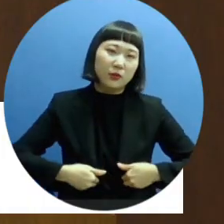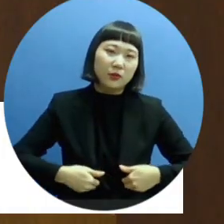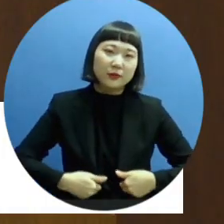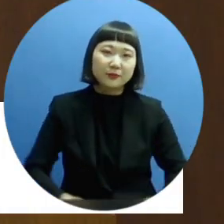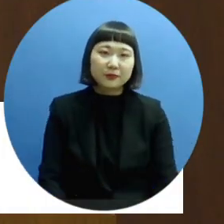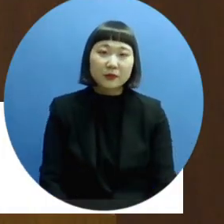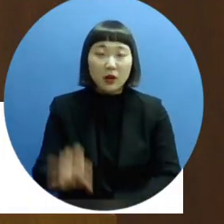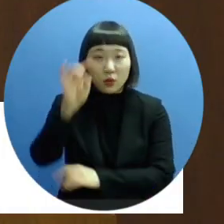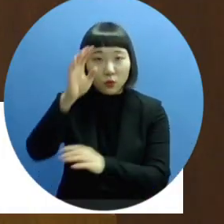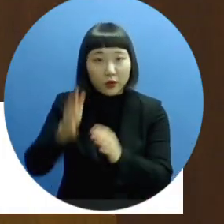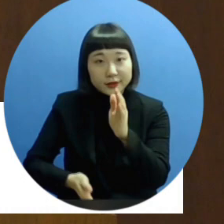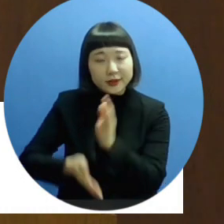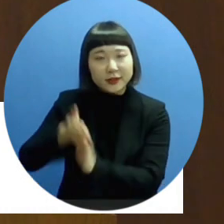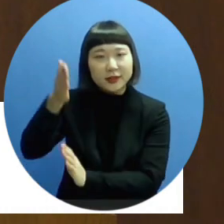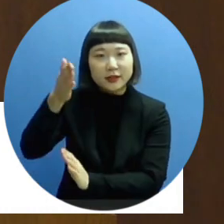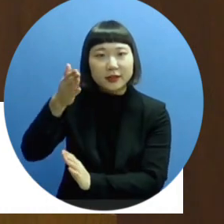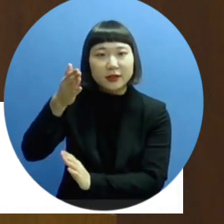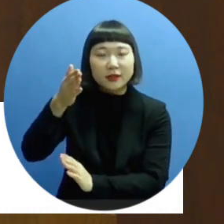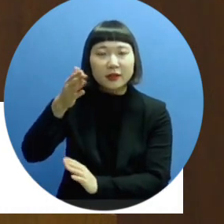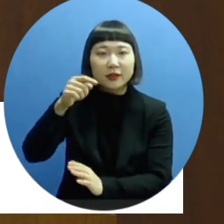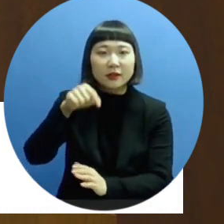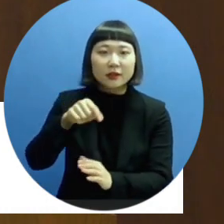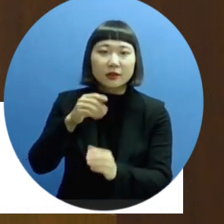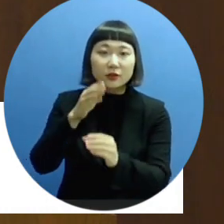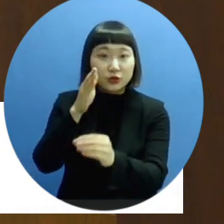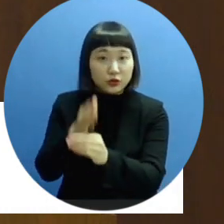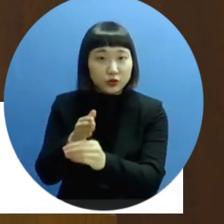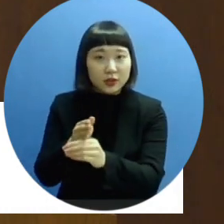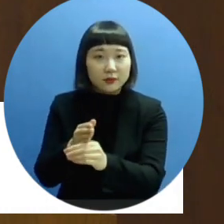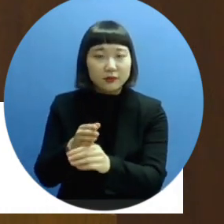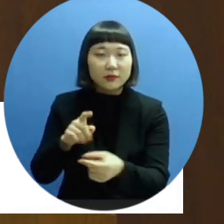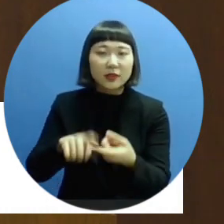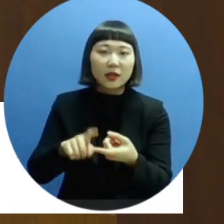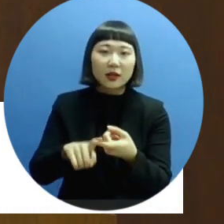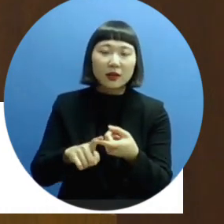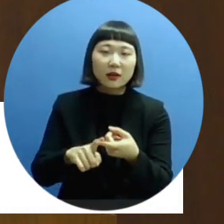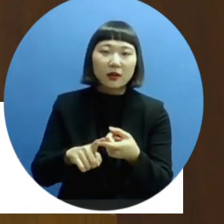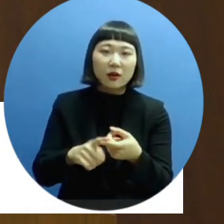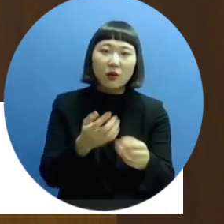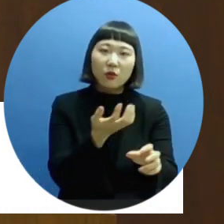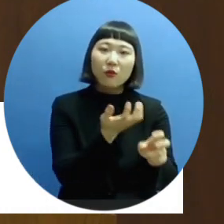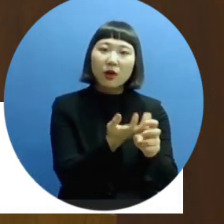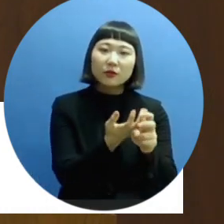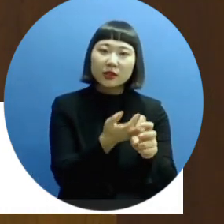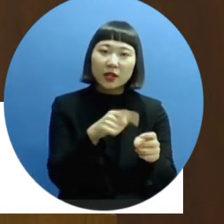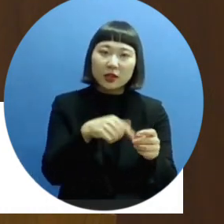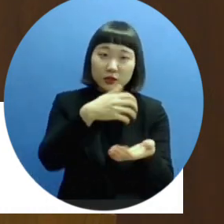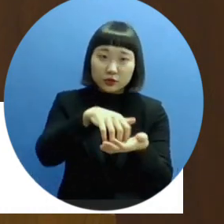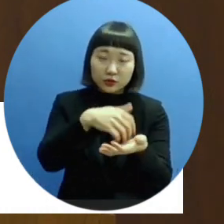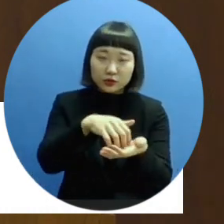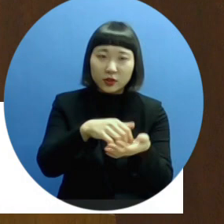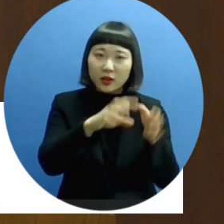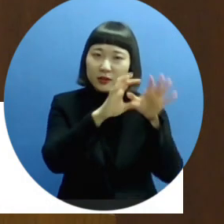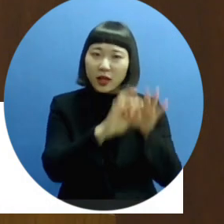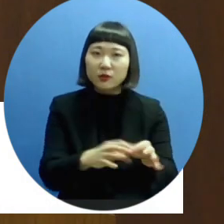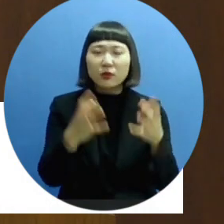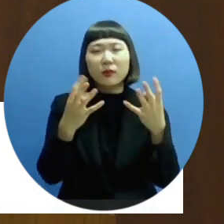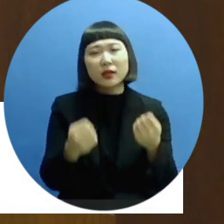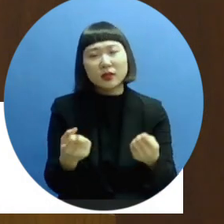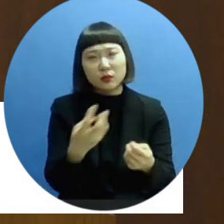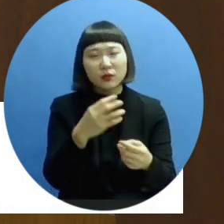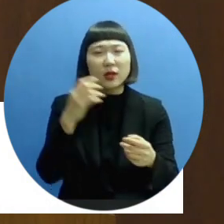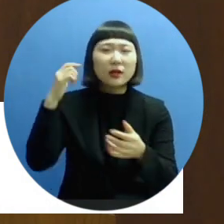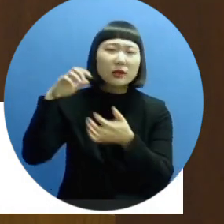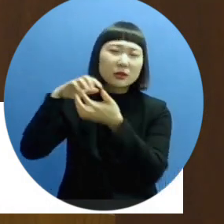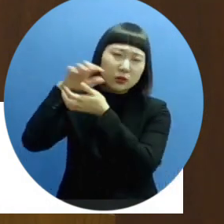도로의 한가운데를 하루에 수만 대의 화물차가 주행하며 소음, 분진, 교통사고 등으로 위협받는 주민들, 지역